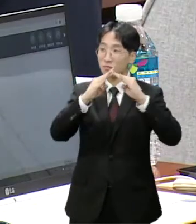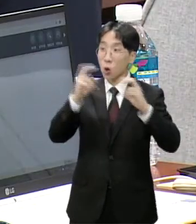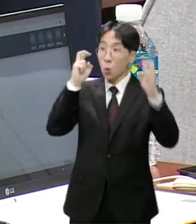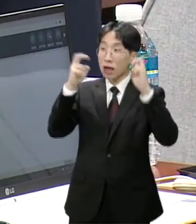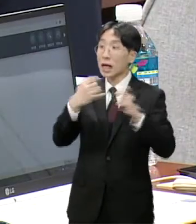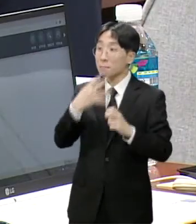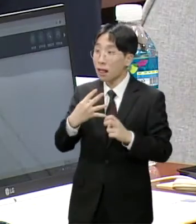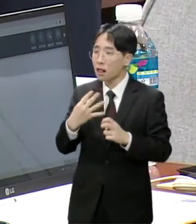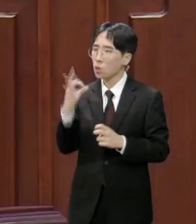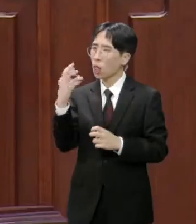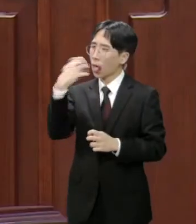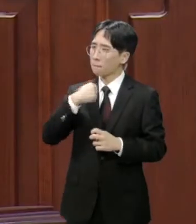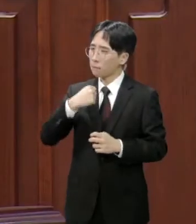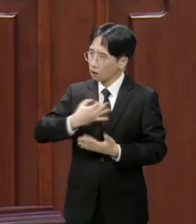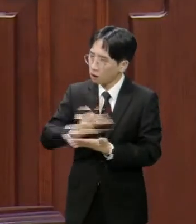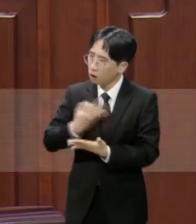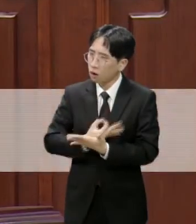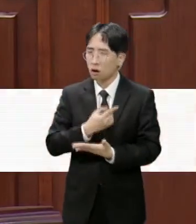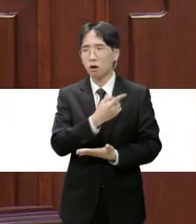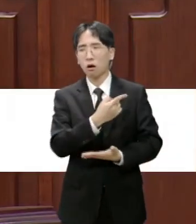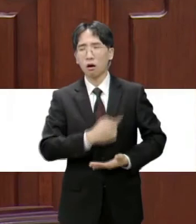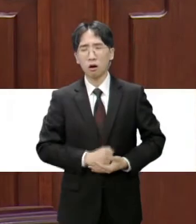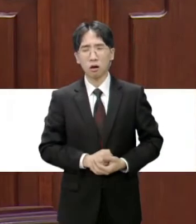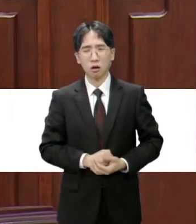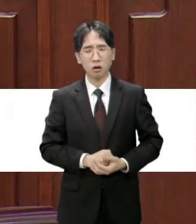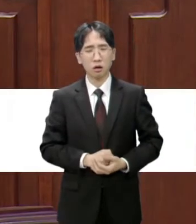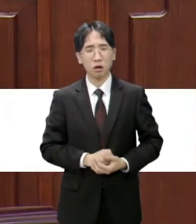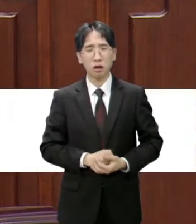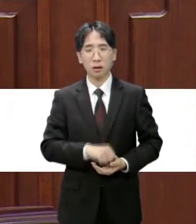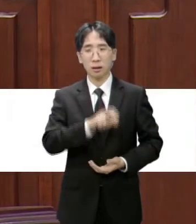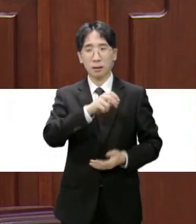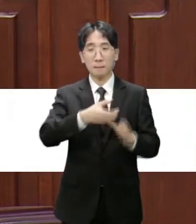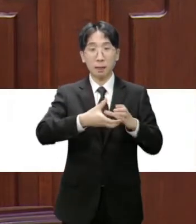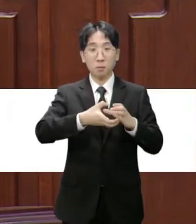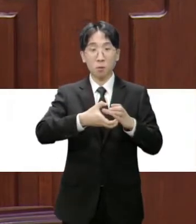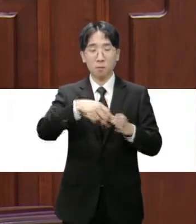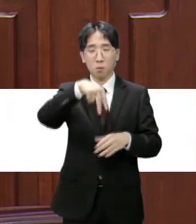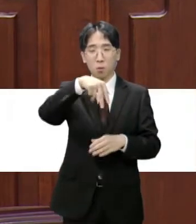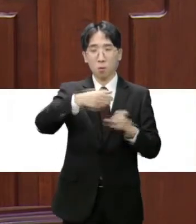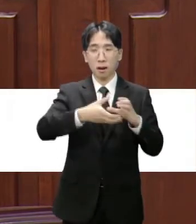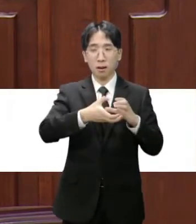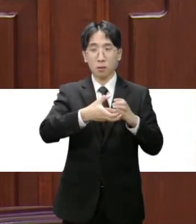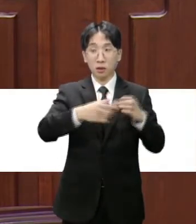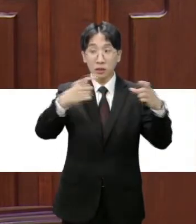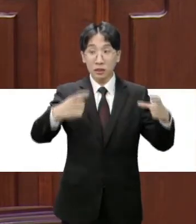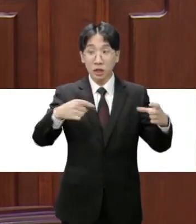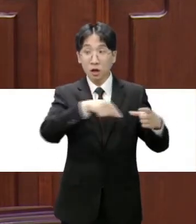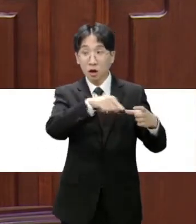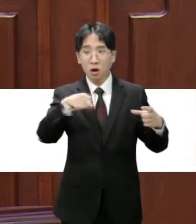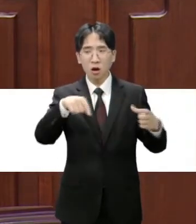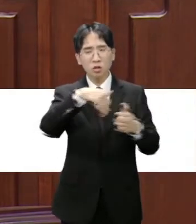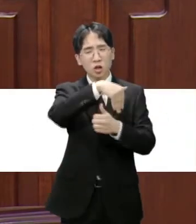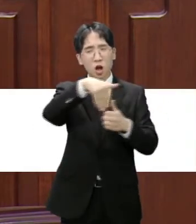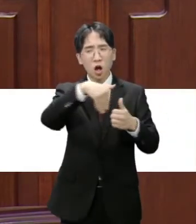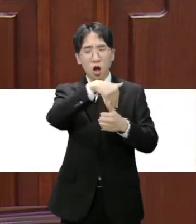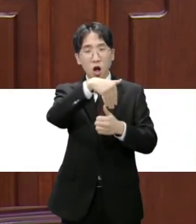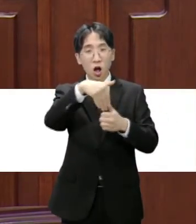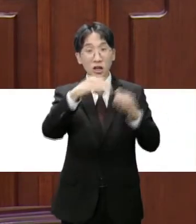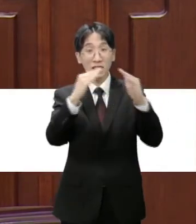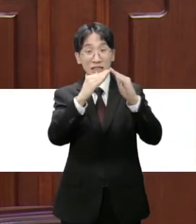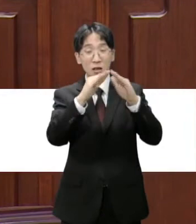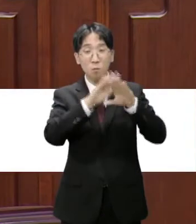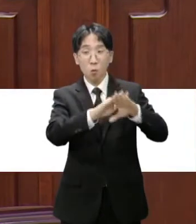지적입니다. 마포구 서교동의 역세권의 11평 난짓한 청년주택 보증금이 9천만